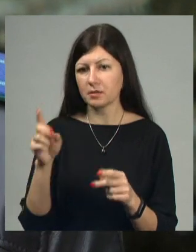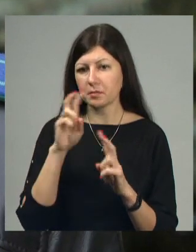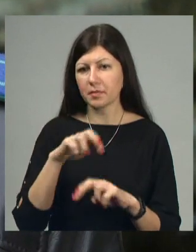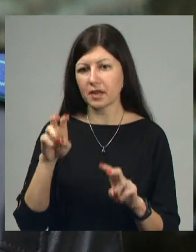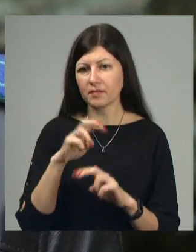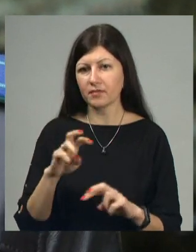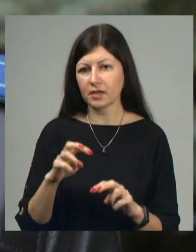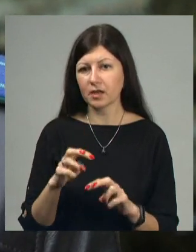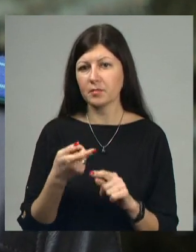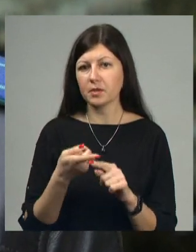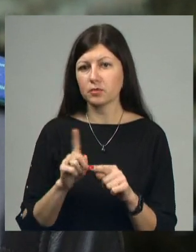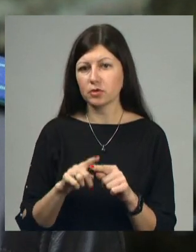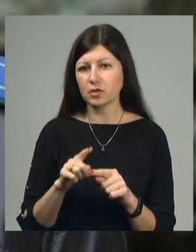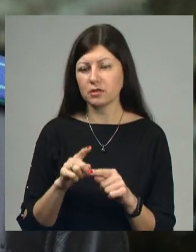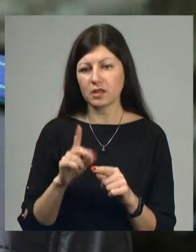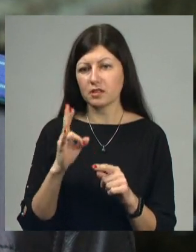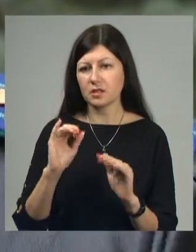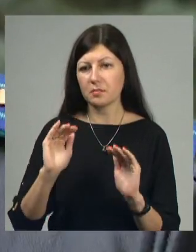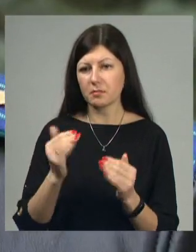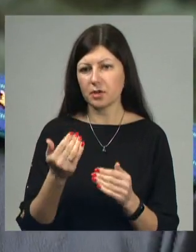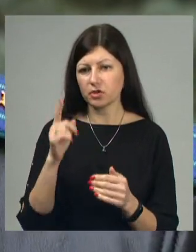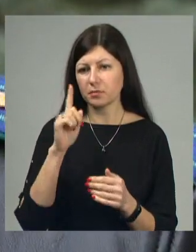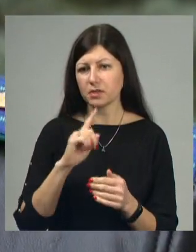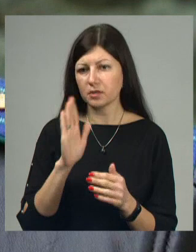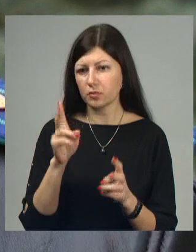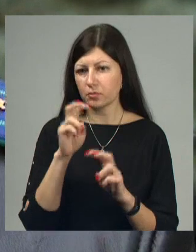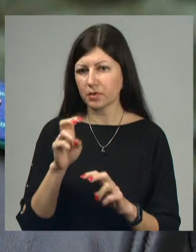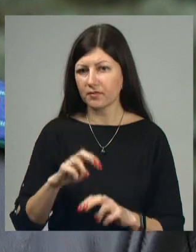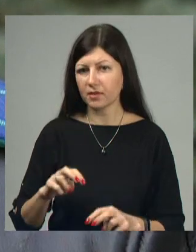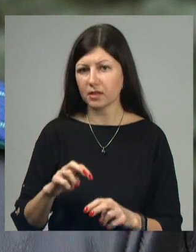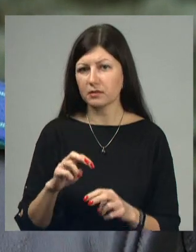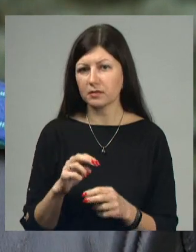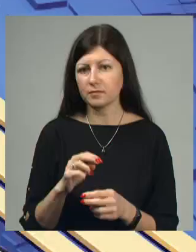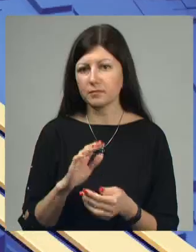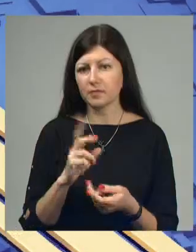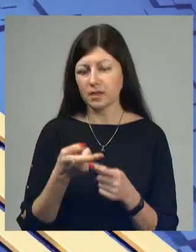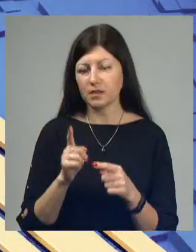вопросы Госгортехнадзора, я думаю, что не менее точно. Подобных ситуаций это стандартная проверка.